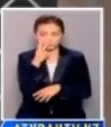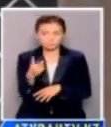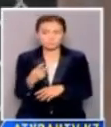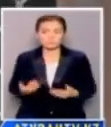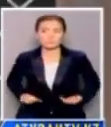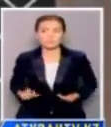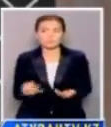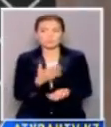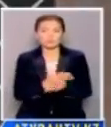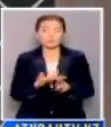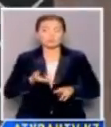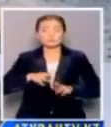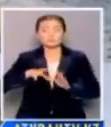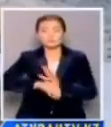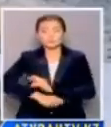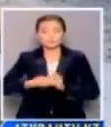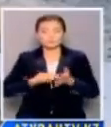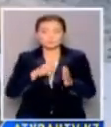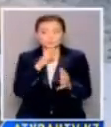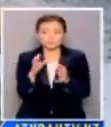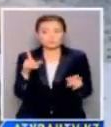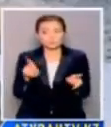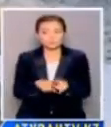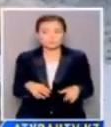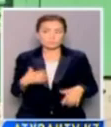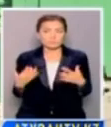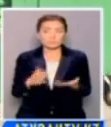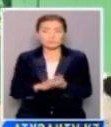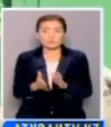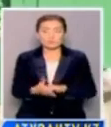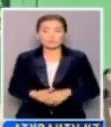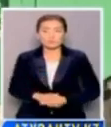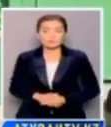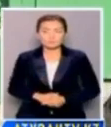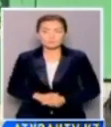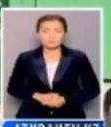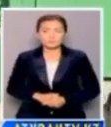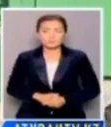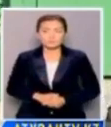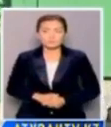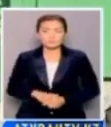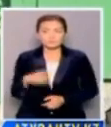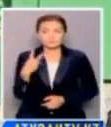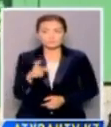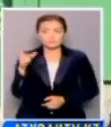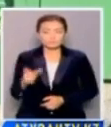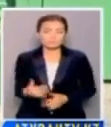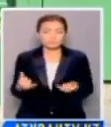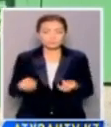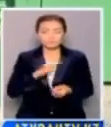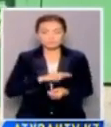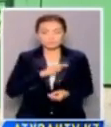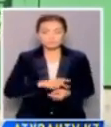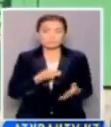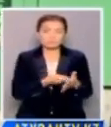көзге қызығақ. Бірақ оның тамағы мен күтімін ойлау қорқынышты. Олардың бәрін екі адам жалдап отыр қазір.